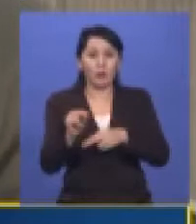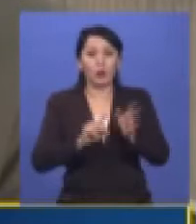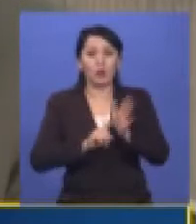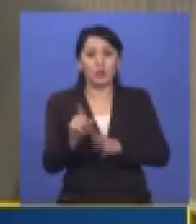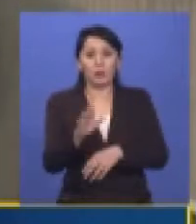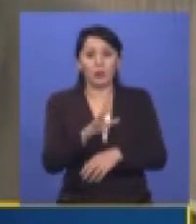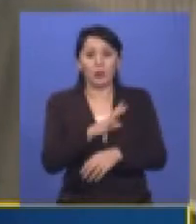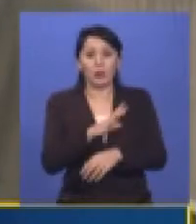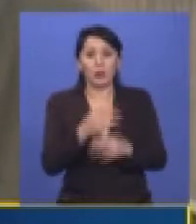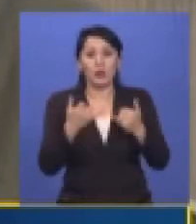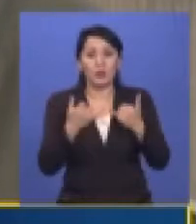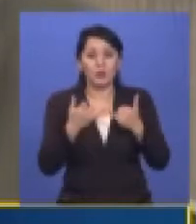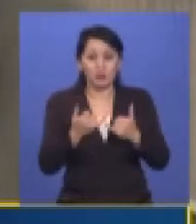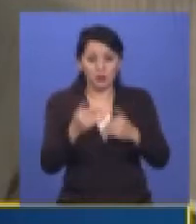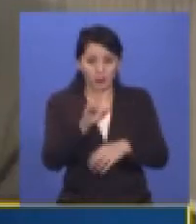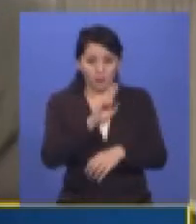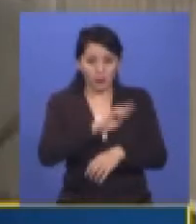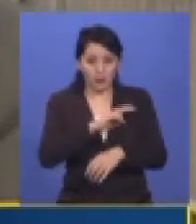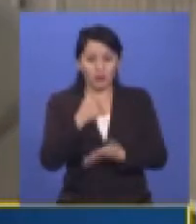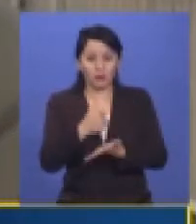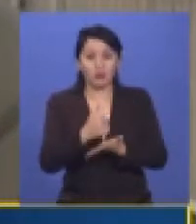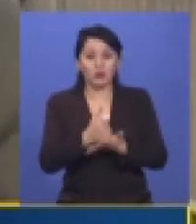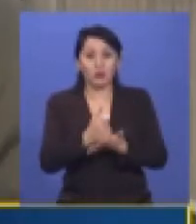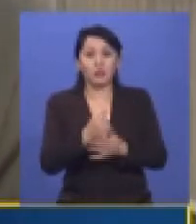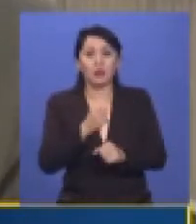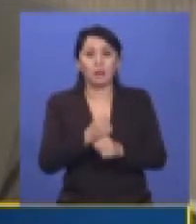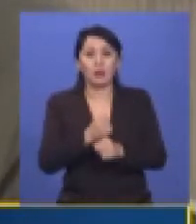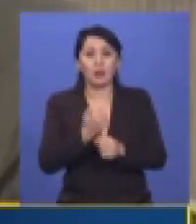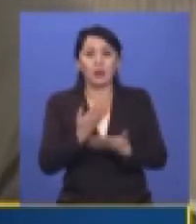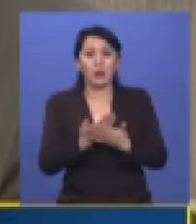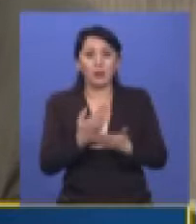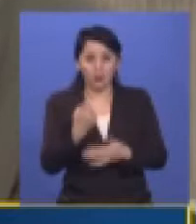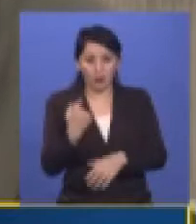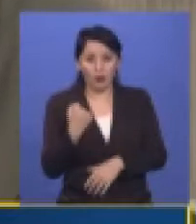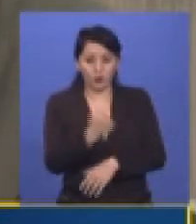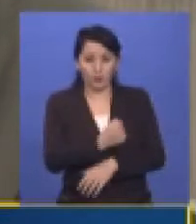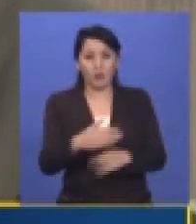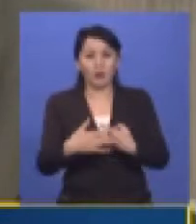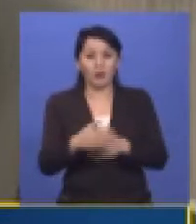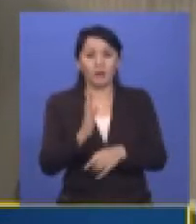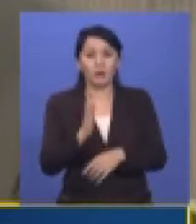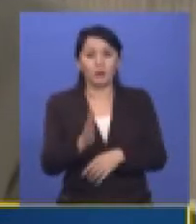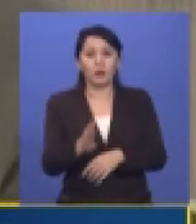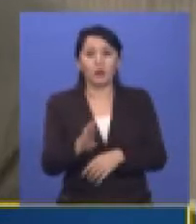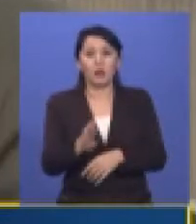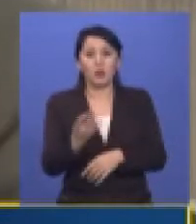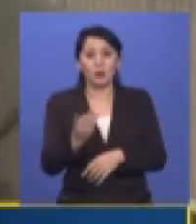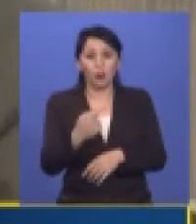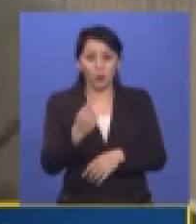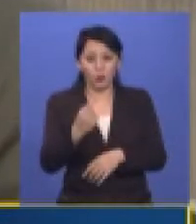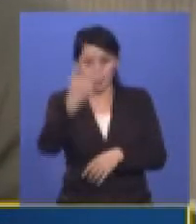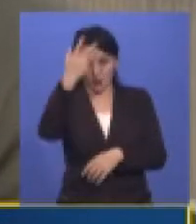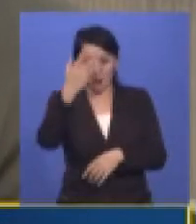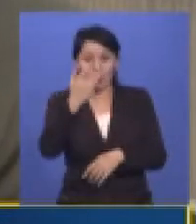болатын. Бүгінгі таңда жұмыстардың басым көпшілігі жасалды. Шамамен бір жұмадан кейін көпір ашылатын болады. Айта кету керек, жазғы